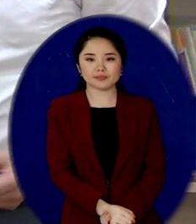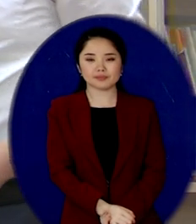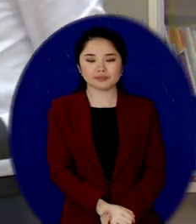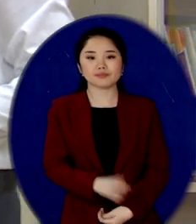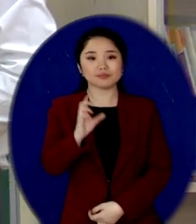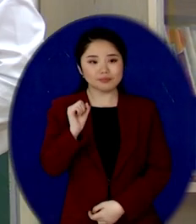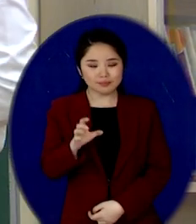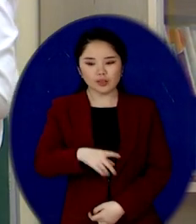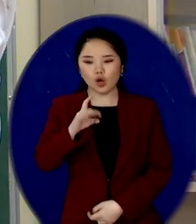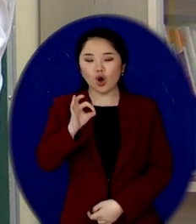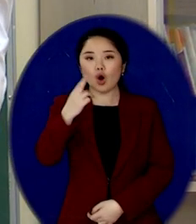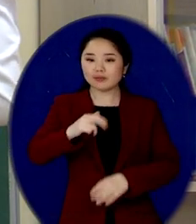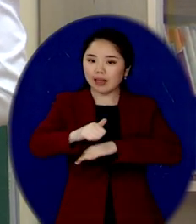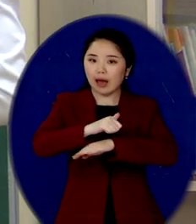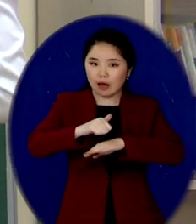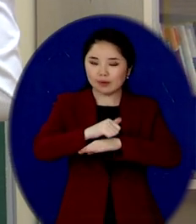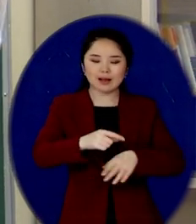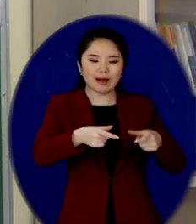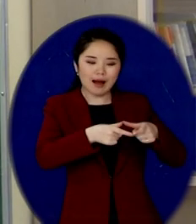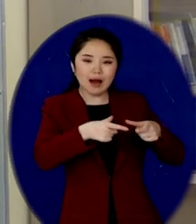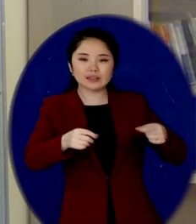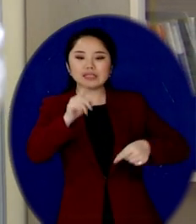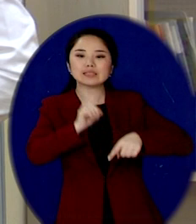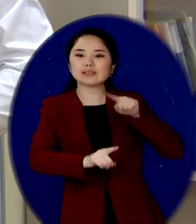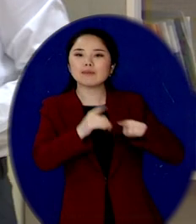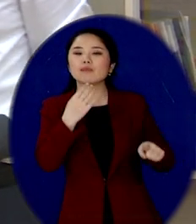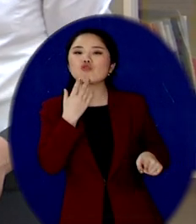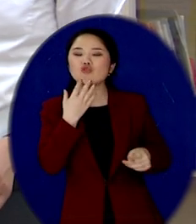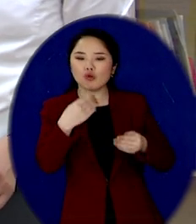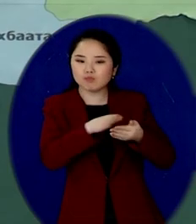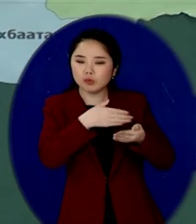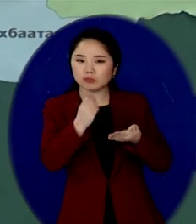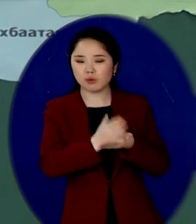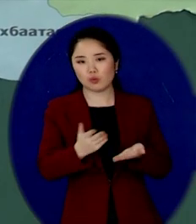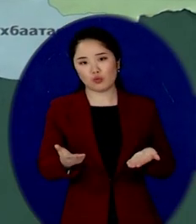Мөн Ховд аймгийг газрын зураг дээр ямар өнгөөр тэмдэглэсэн байна вэ?